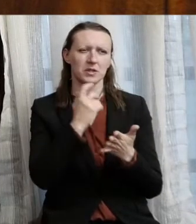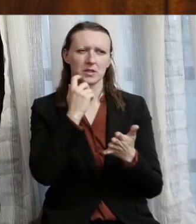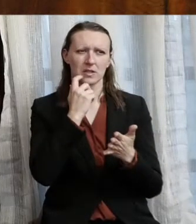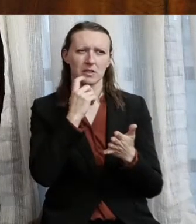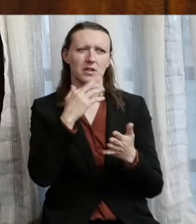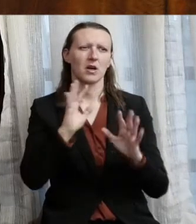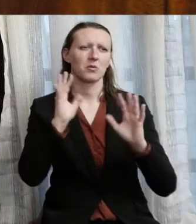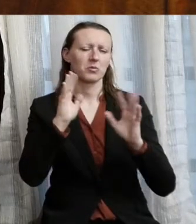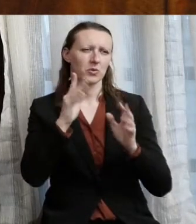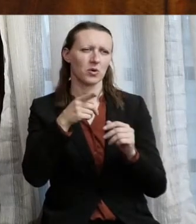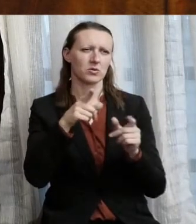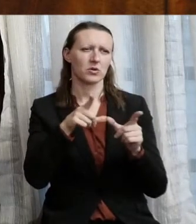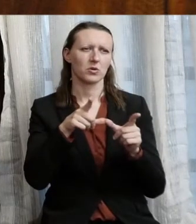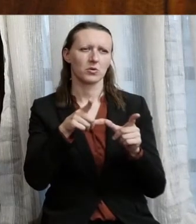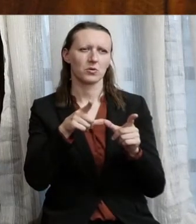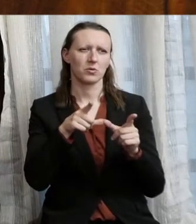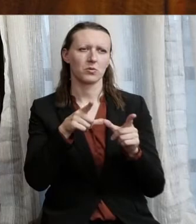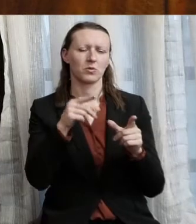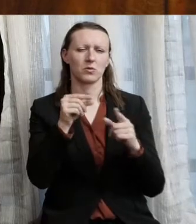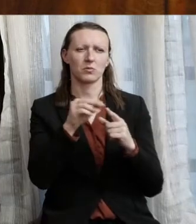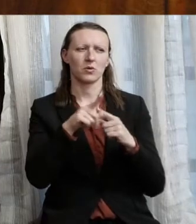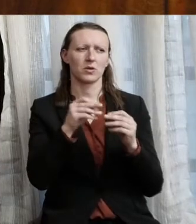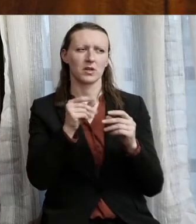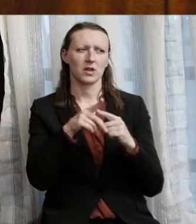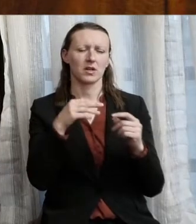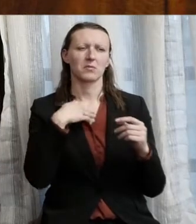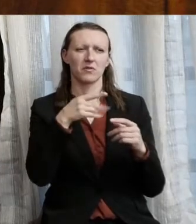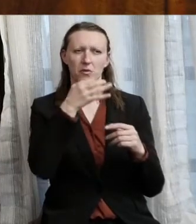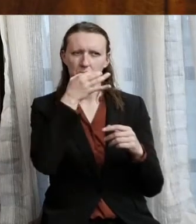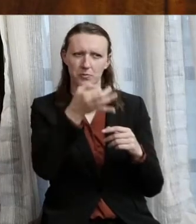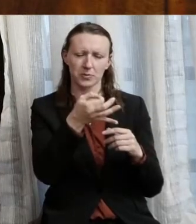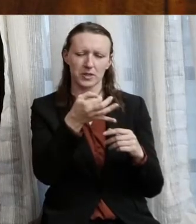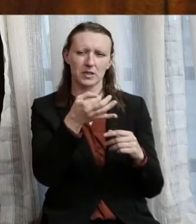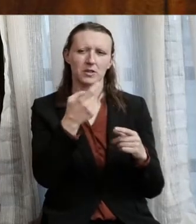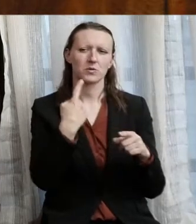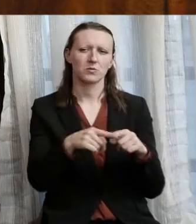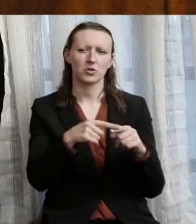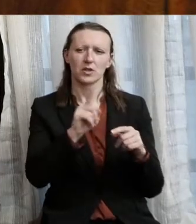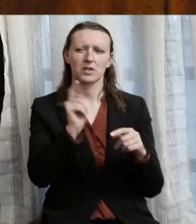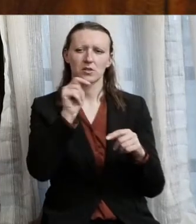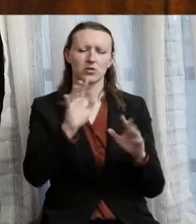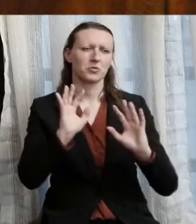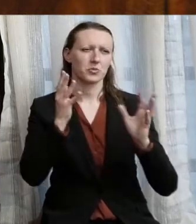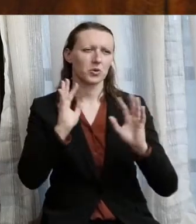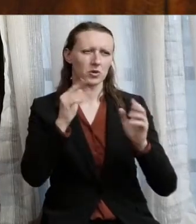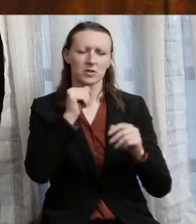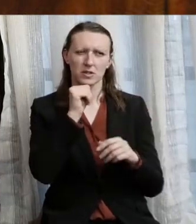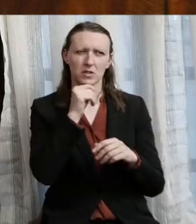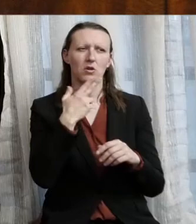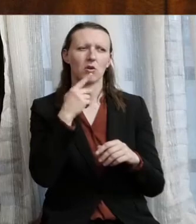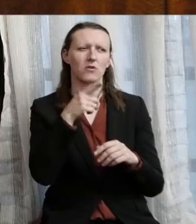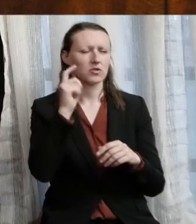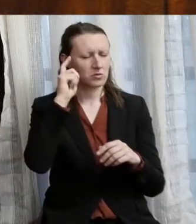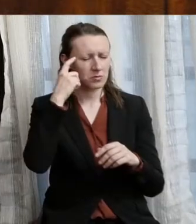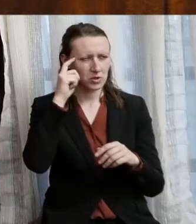sudjelovati na prosvjedu na Portarati. Pa me evo pitam zašto niste bili na prosvjedu i koji je